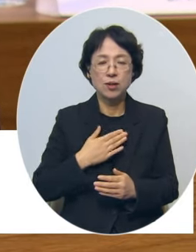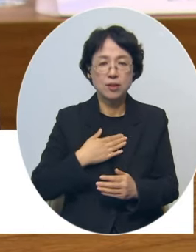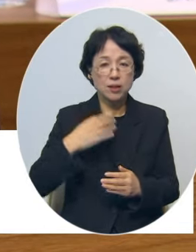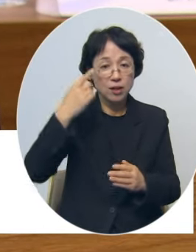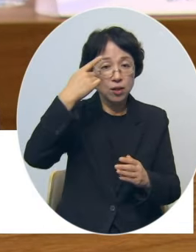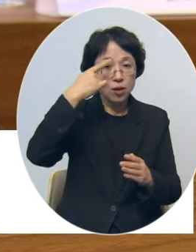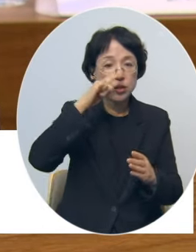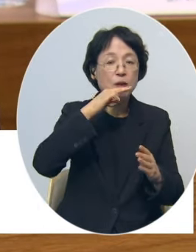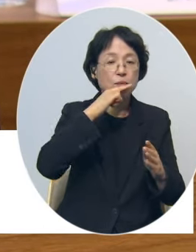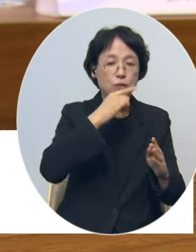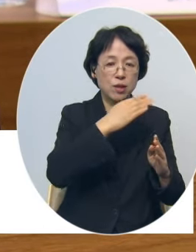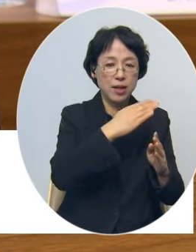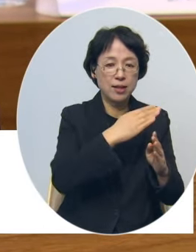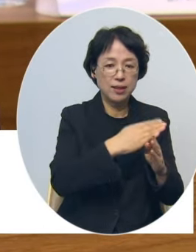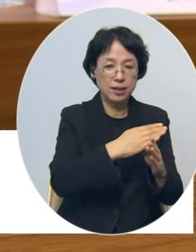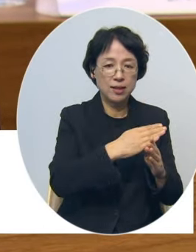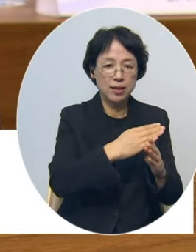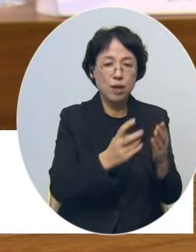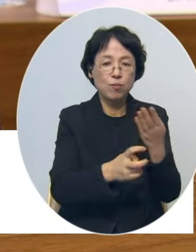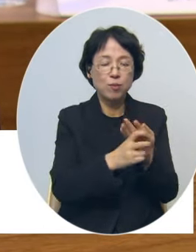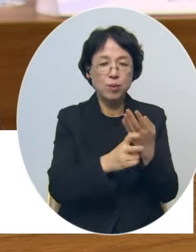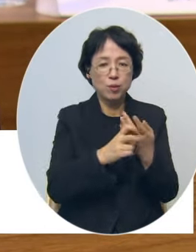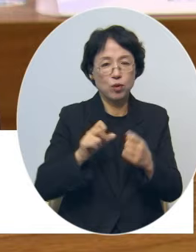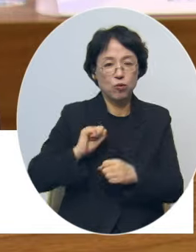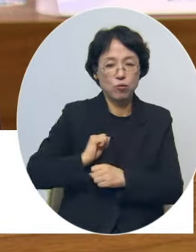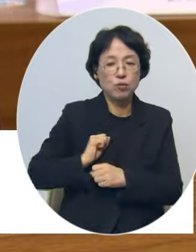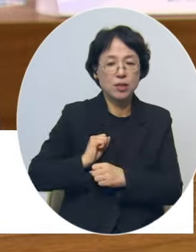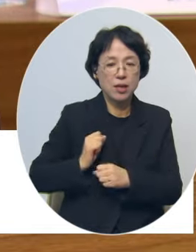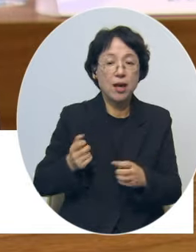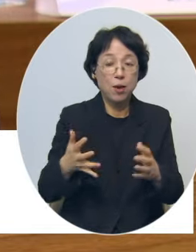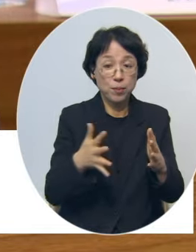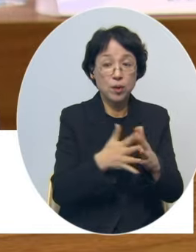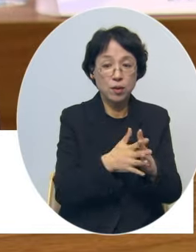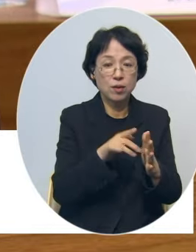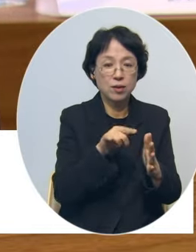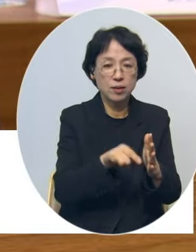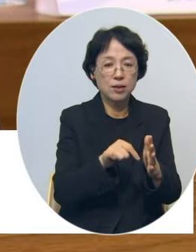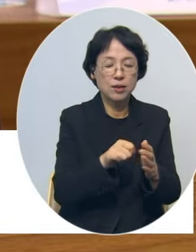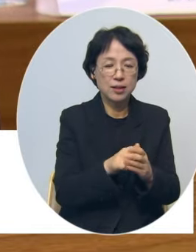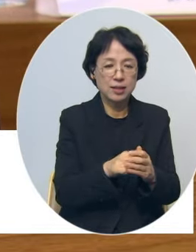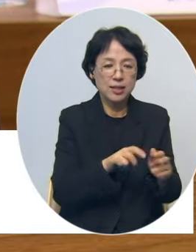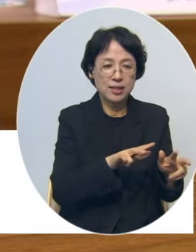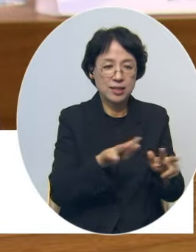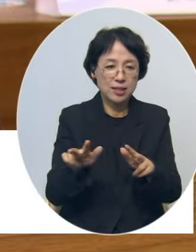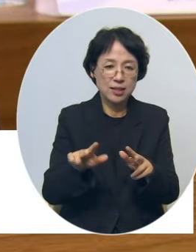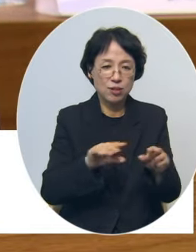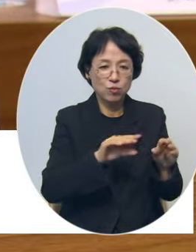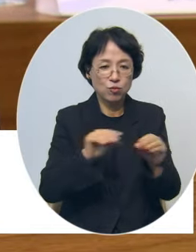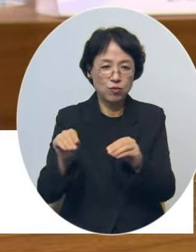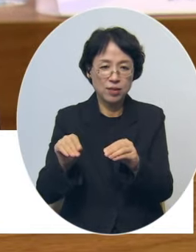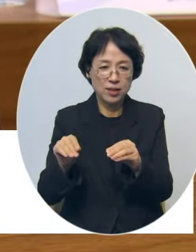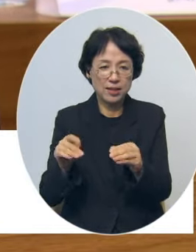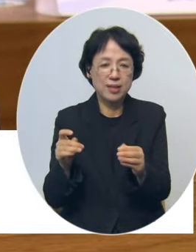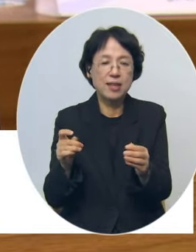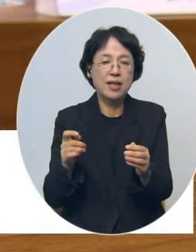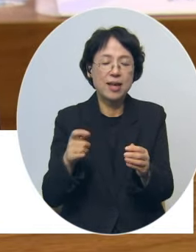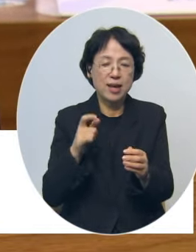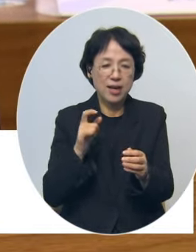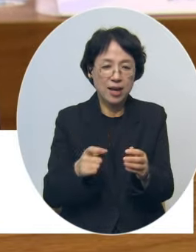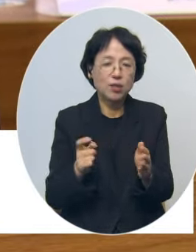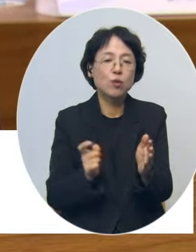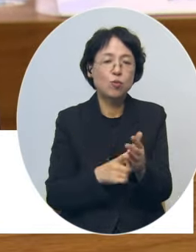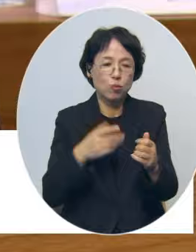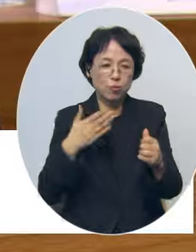저는 러시아와 북한이 불법적인 군사협력을 즉각 중단할 것을